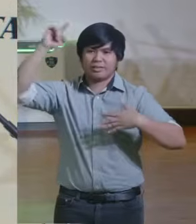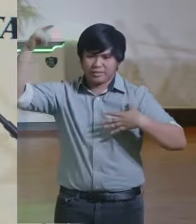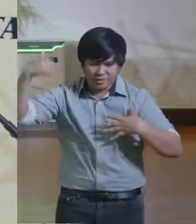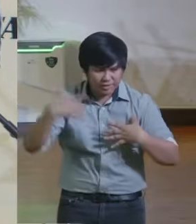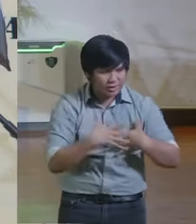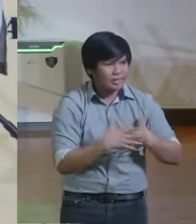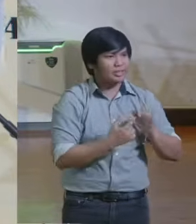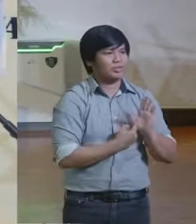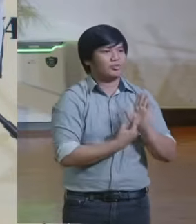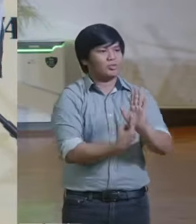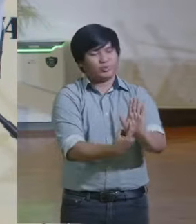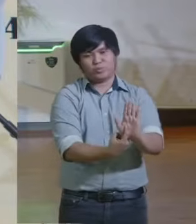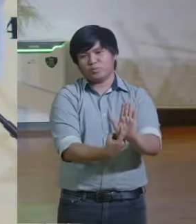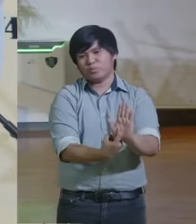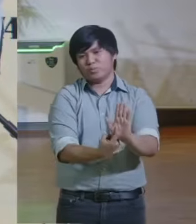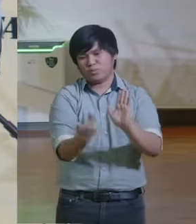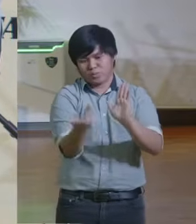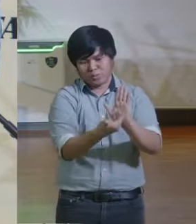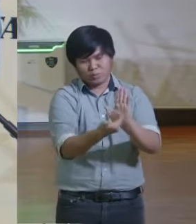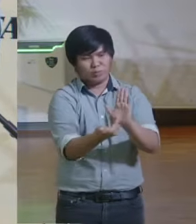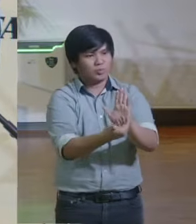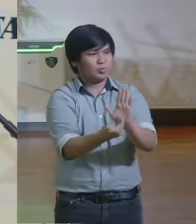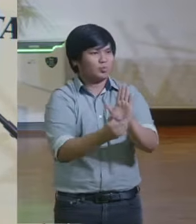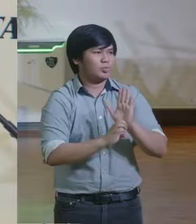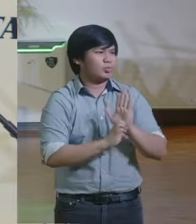God's grace.